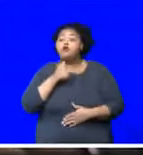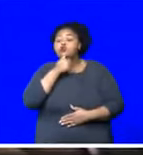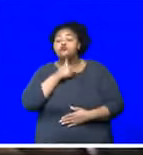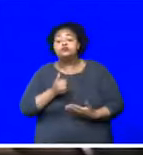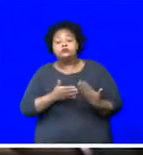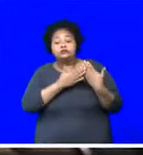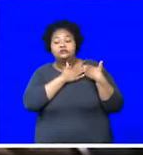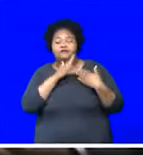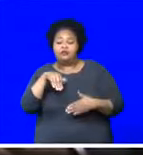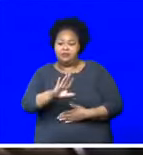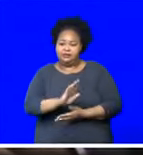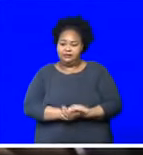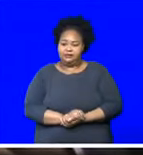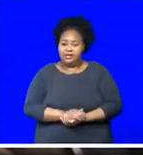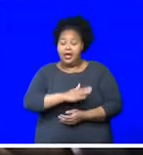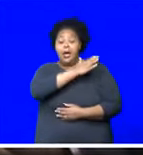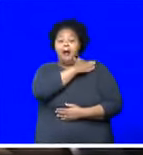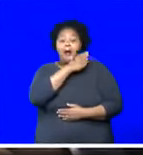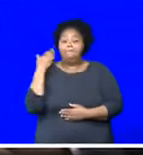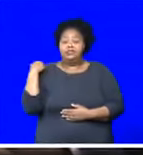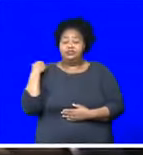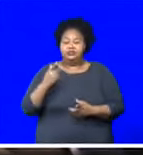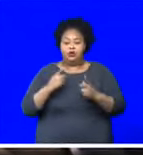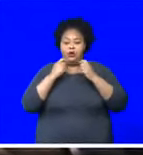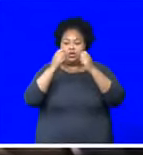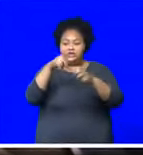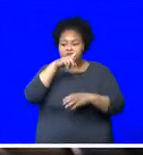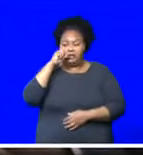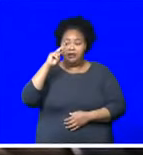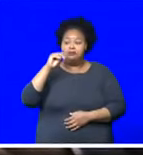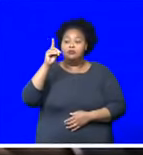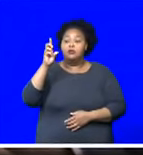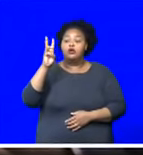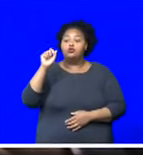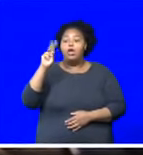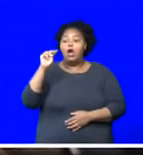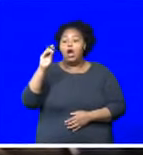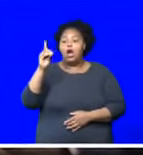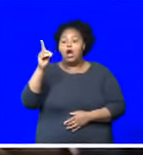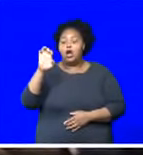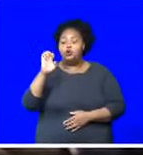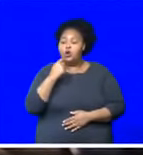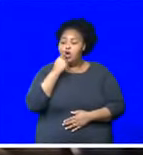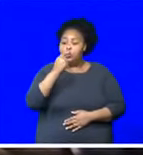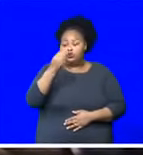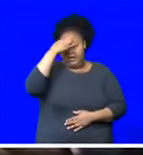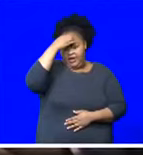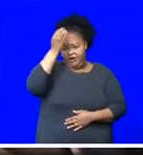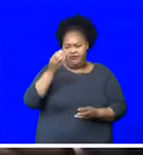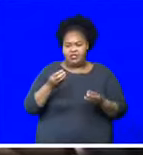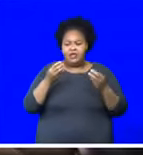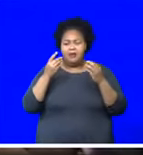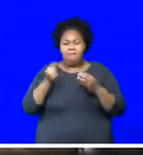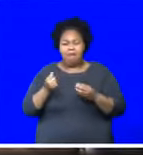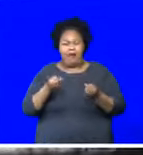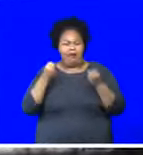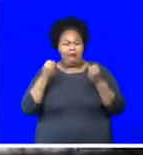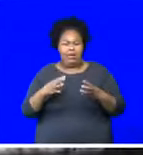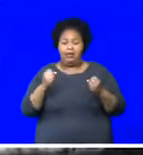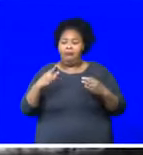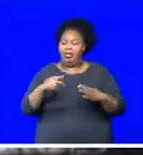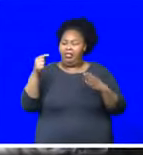Imvuna iltiko letemisebenzi lemikhulu nekufutha Chief Ndlahlaza Ndwandwe ithi uhulumende ulahlekelwe imali lenyendi yetingotini